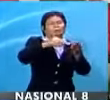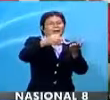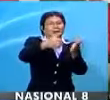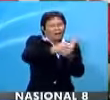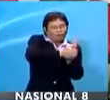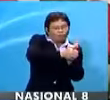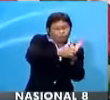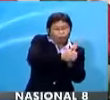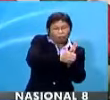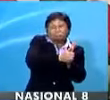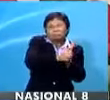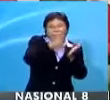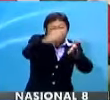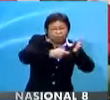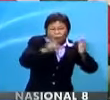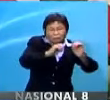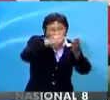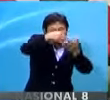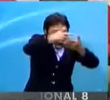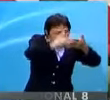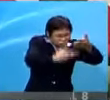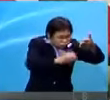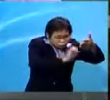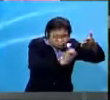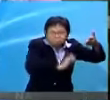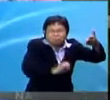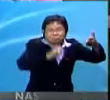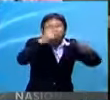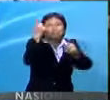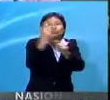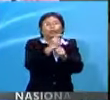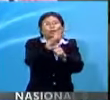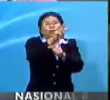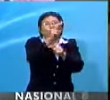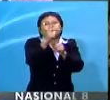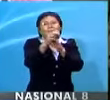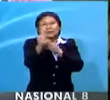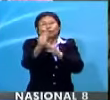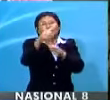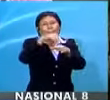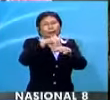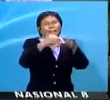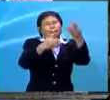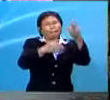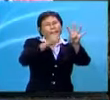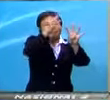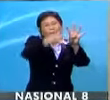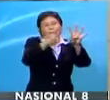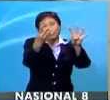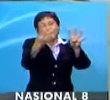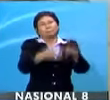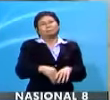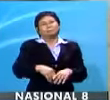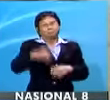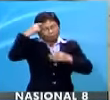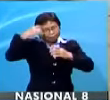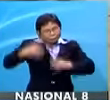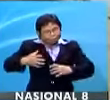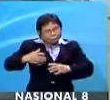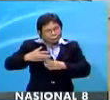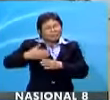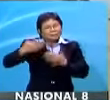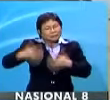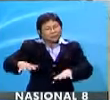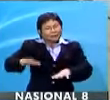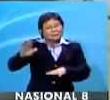Cukai tidak mengandungi butir ditetapkan berjumlah R21 pada 14 April lalu keputusan itu diambil selepas